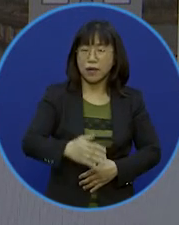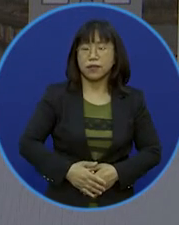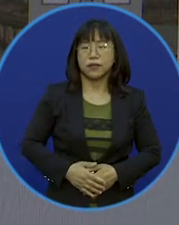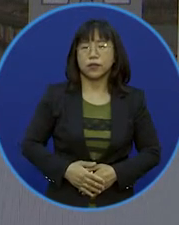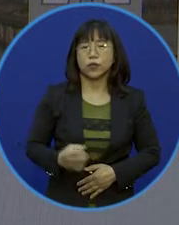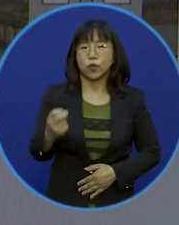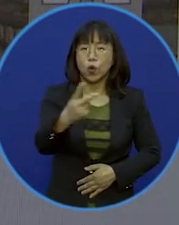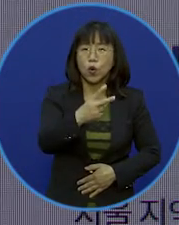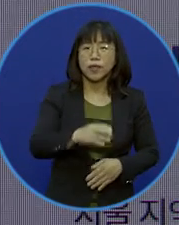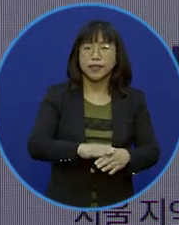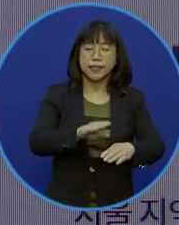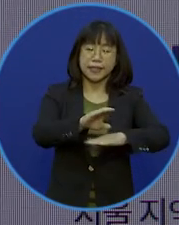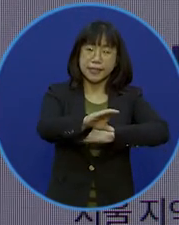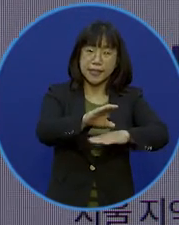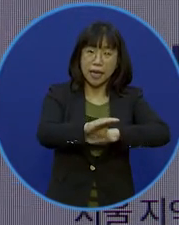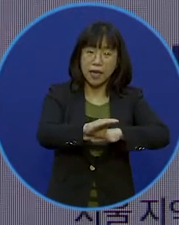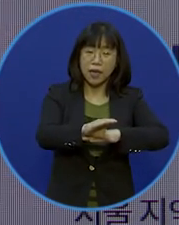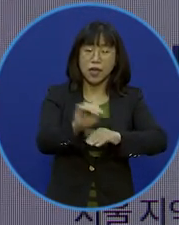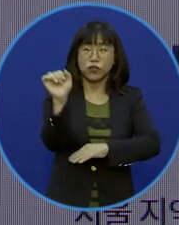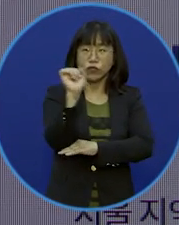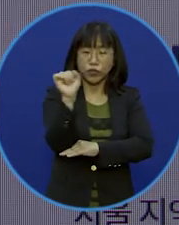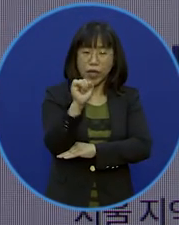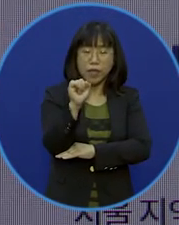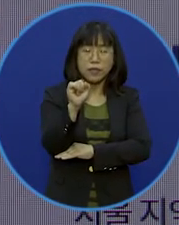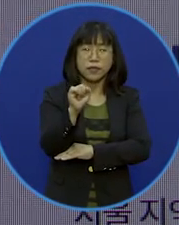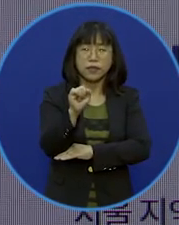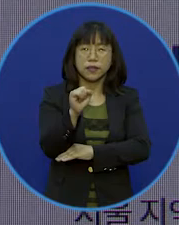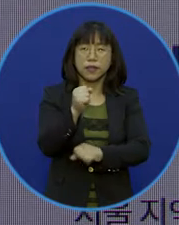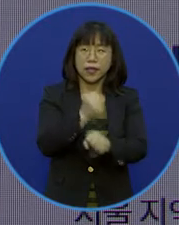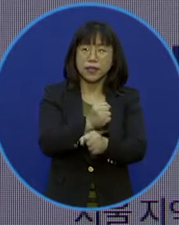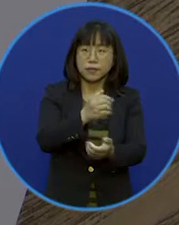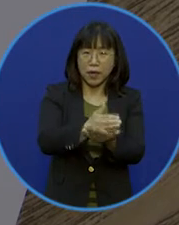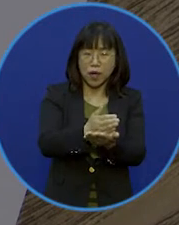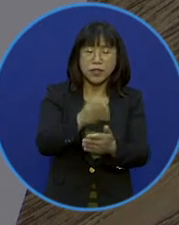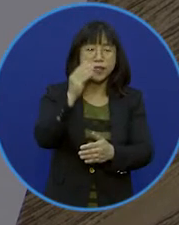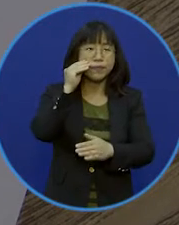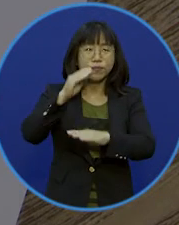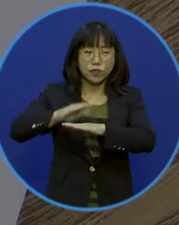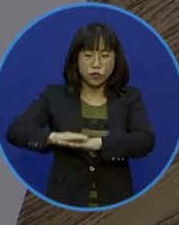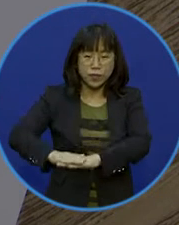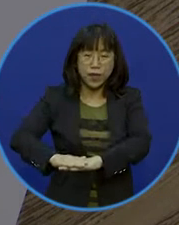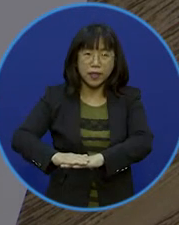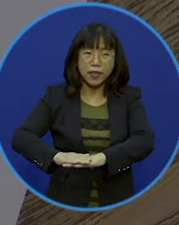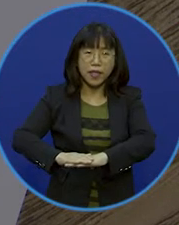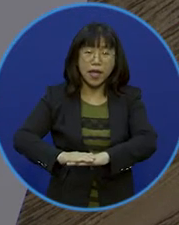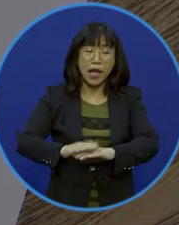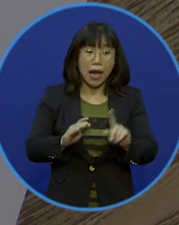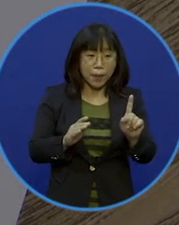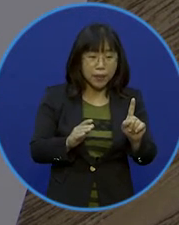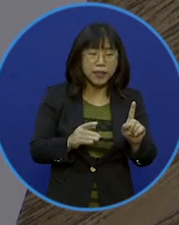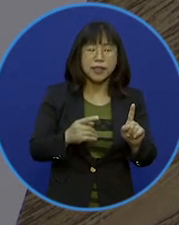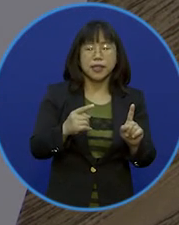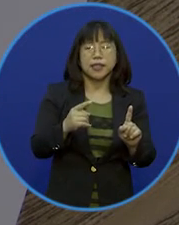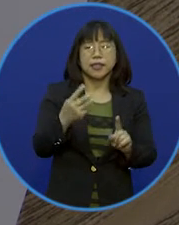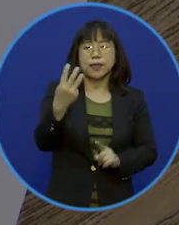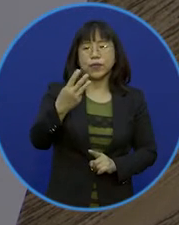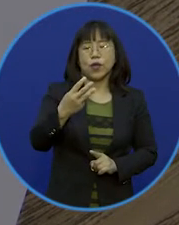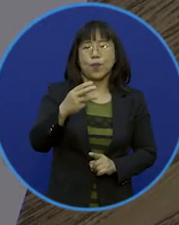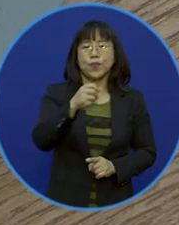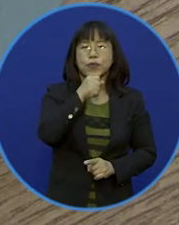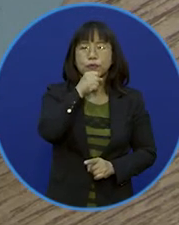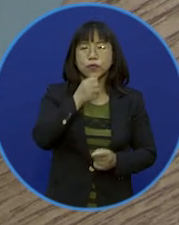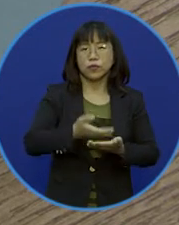미세먼지 비상 저감 조치 발령 시 차량 미운행에 참여하면 증빙자료 심사 후 1회당